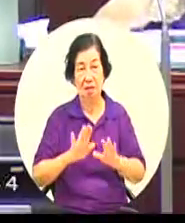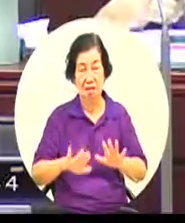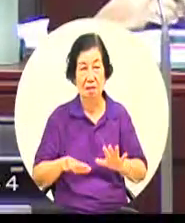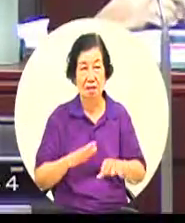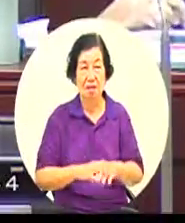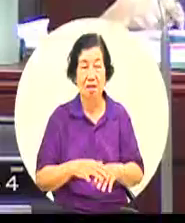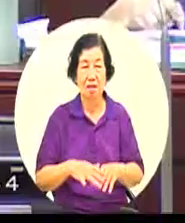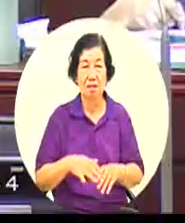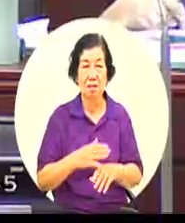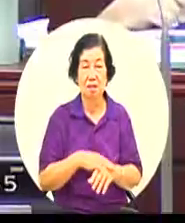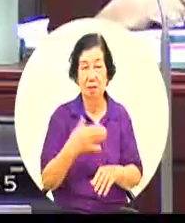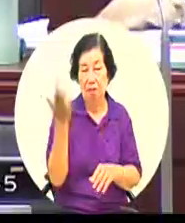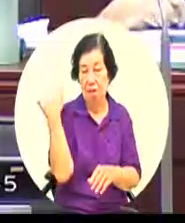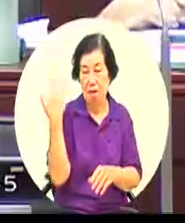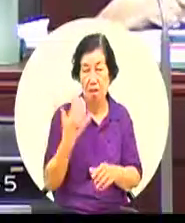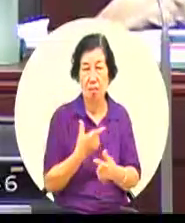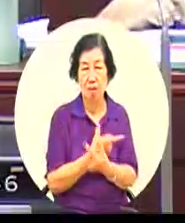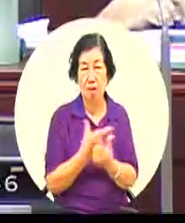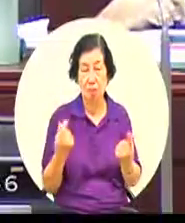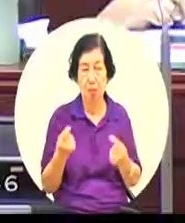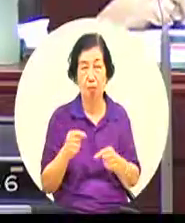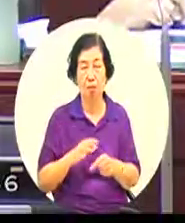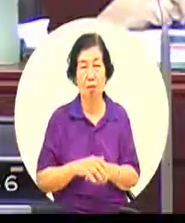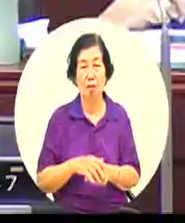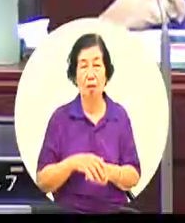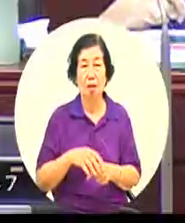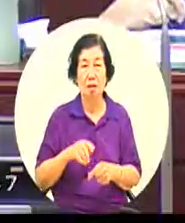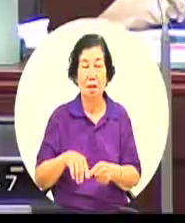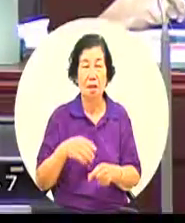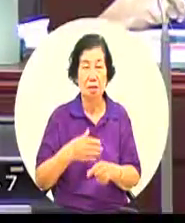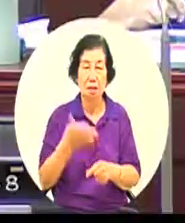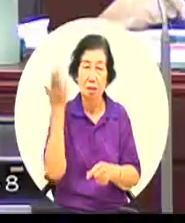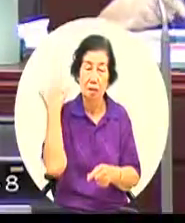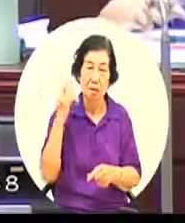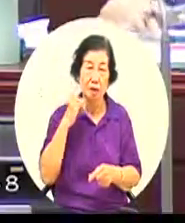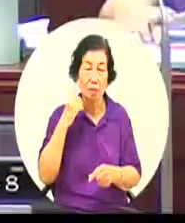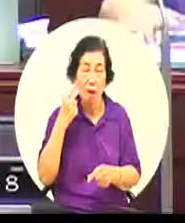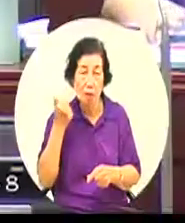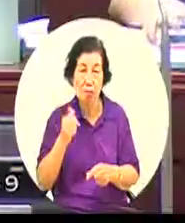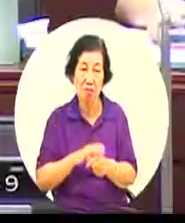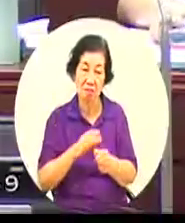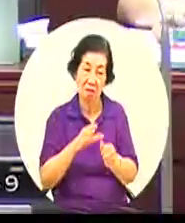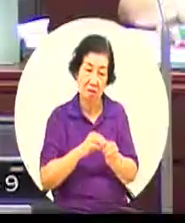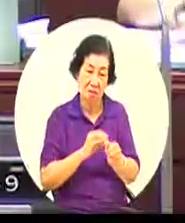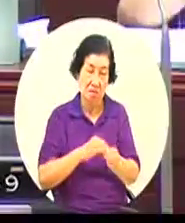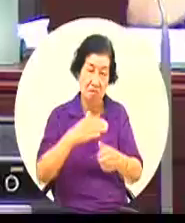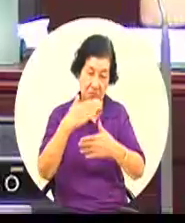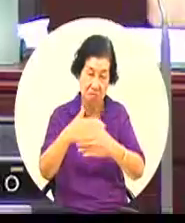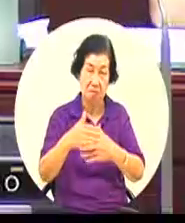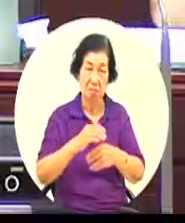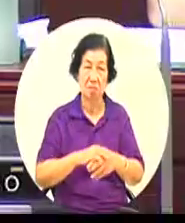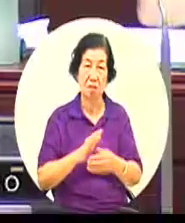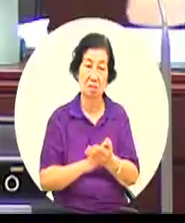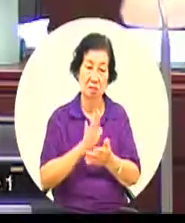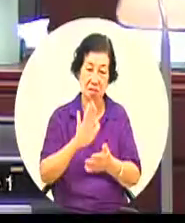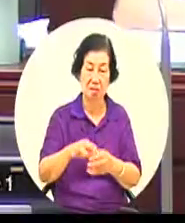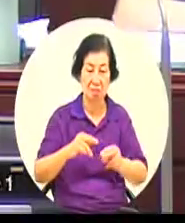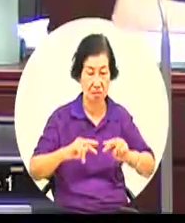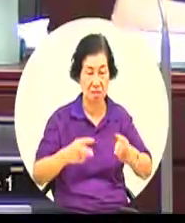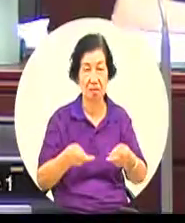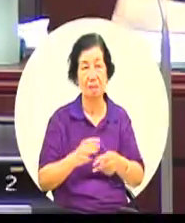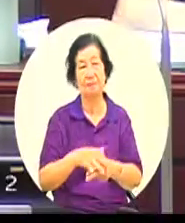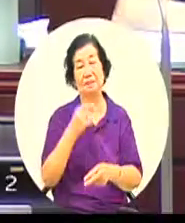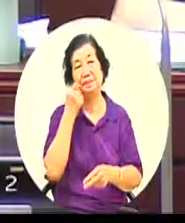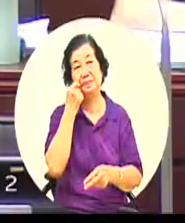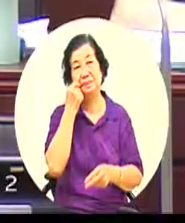尤其是父母他们是受到他们以前学习的经验所限制，所以他没有看到未来的改变。那你刚刚提到了说